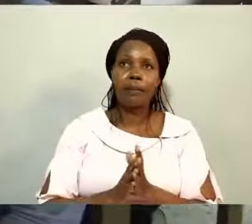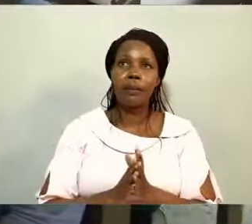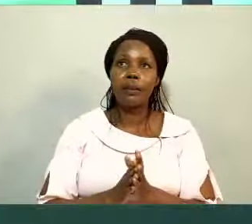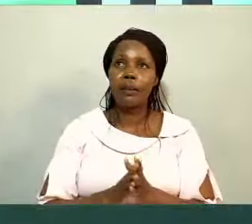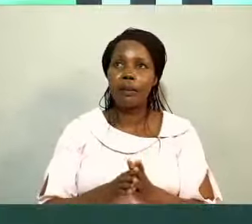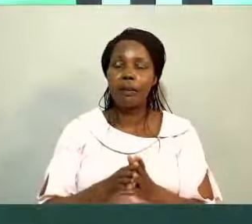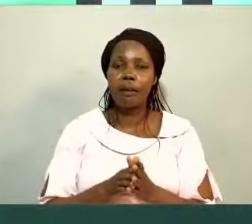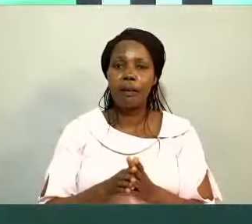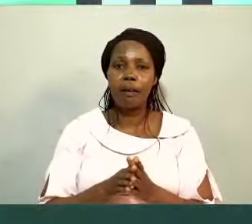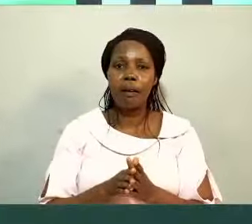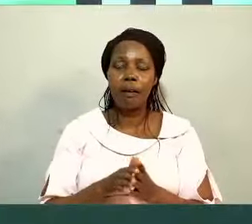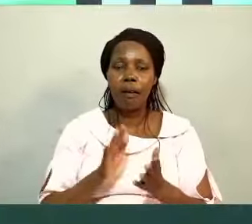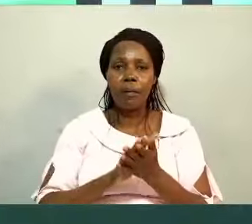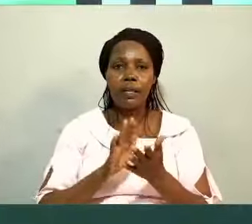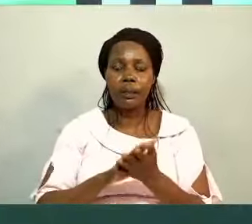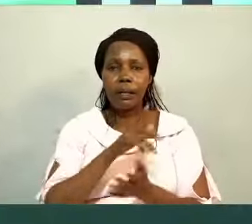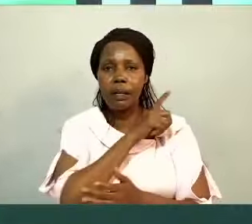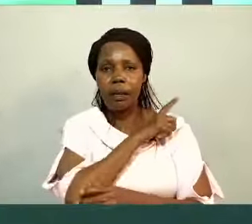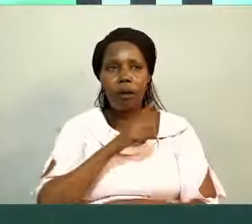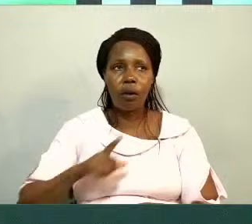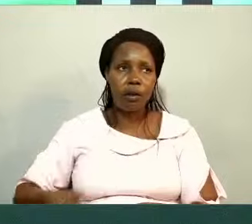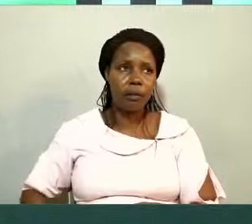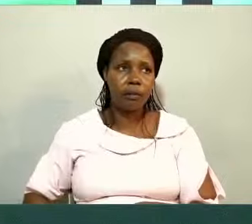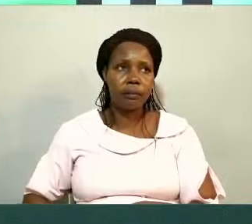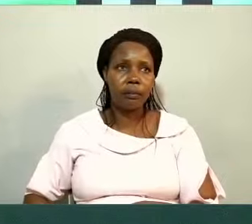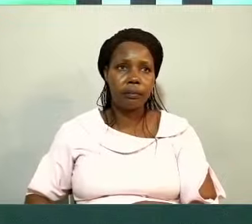Bwana Yesu asifiwe.